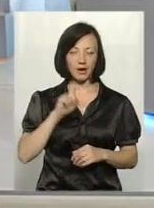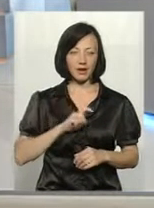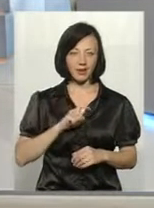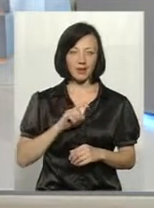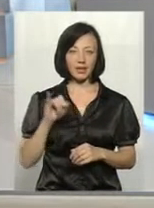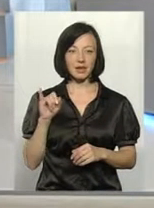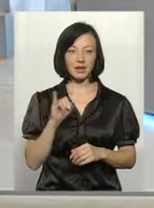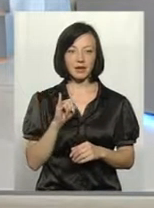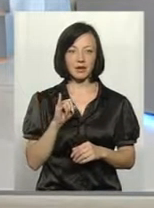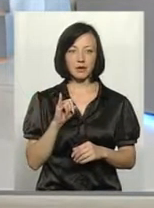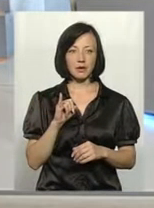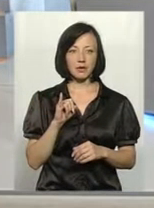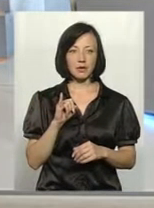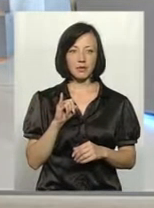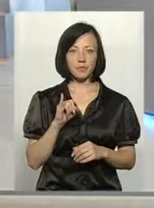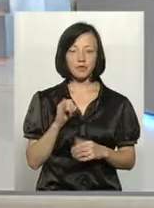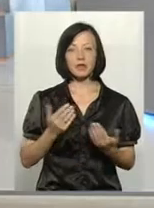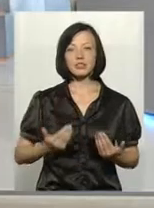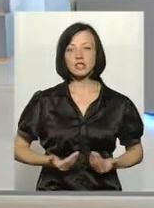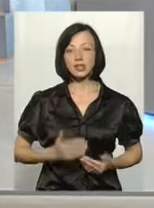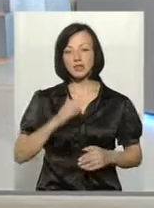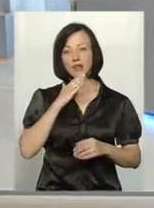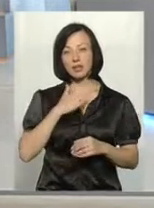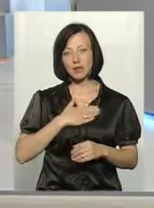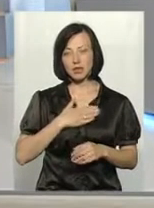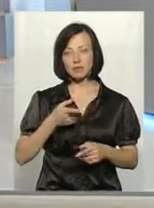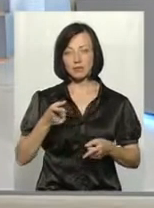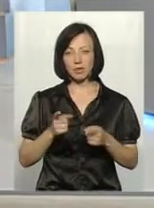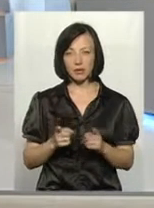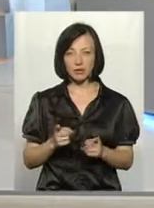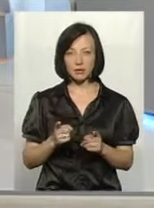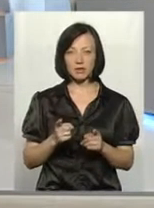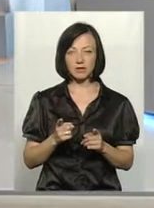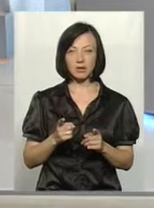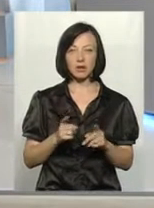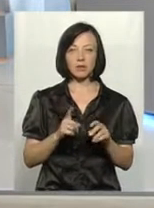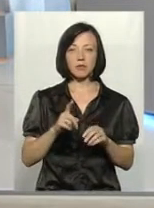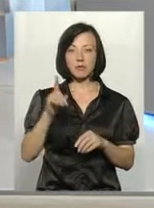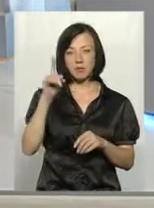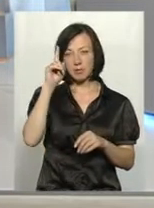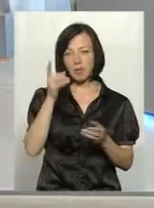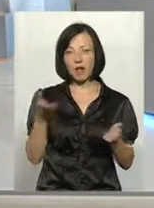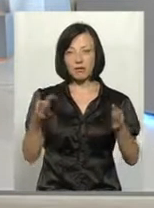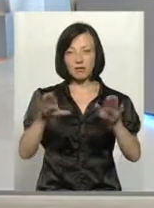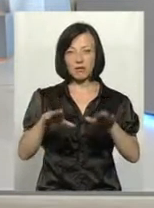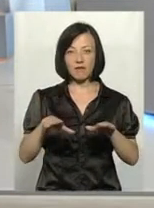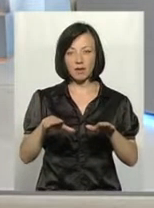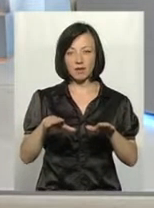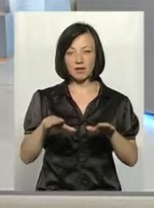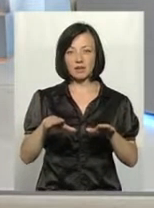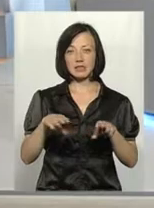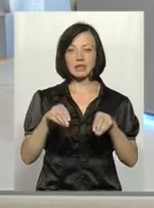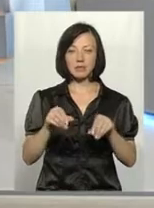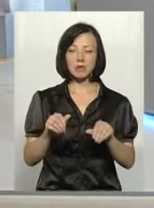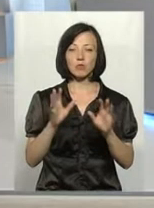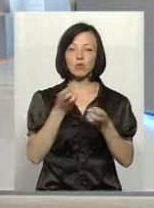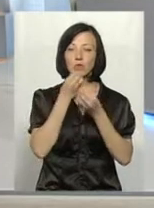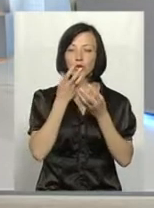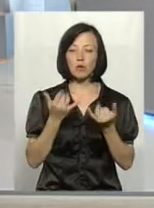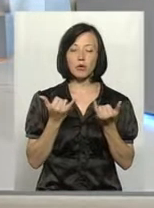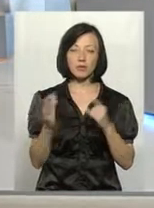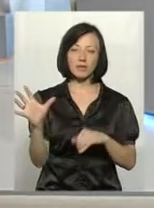і жити на нашій справді благословенній землі буде добре всім.